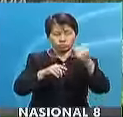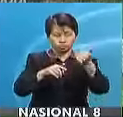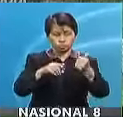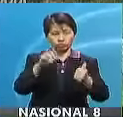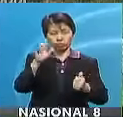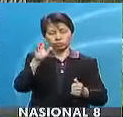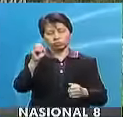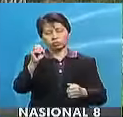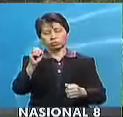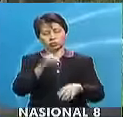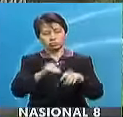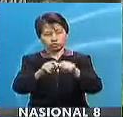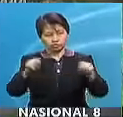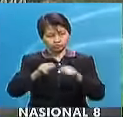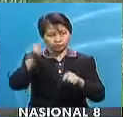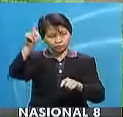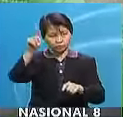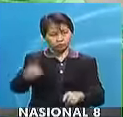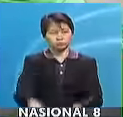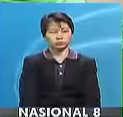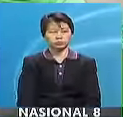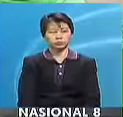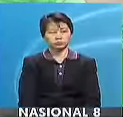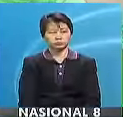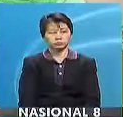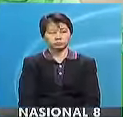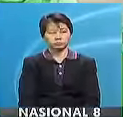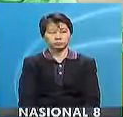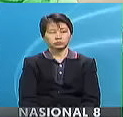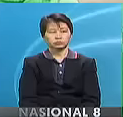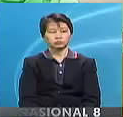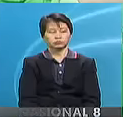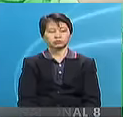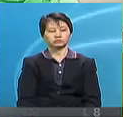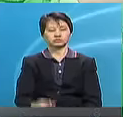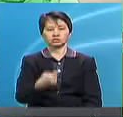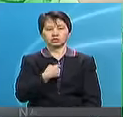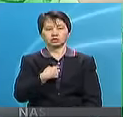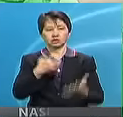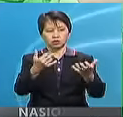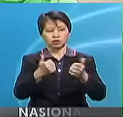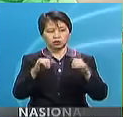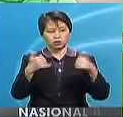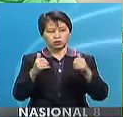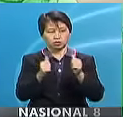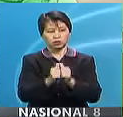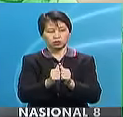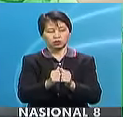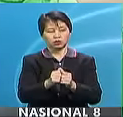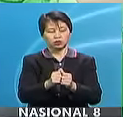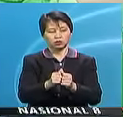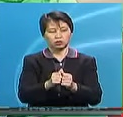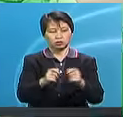kepada UAE di tempat lawan ikut saya memang saya nak main untuk posisi itu